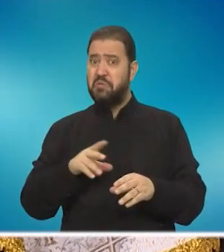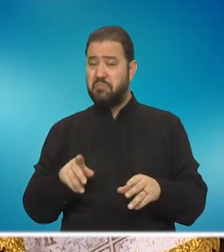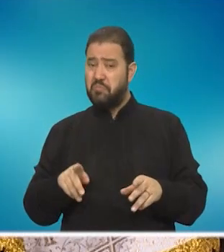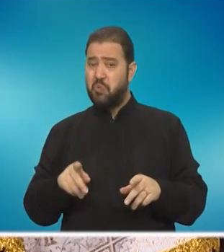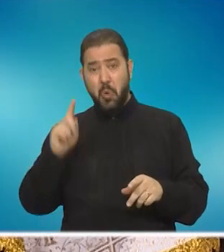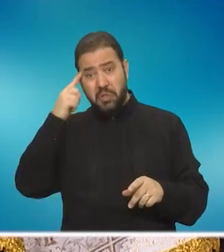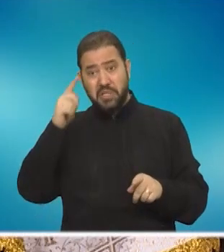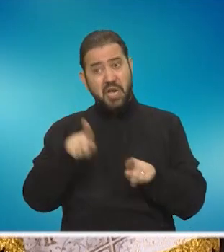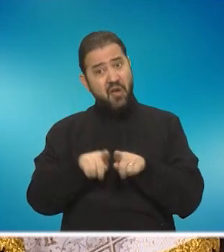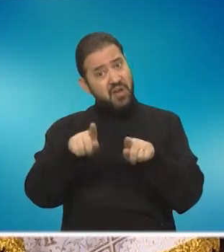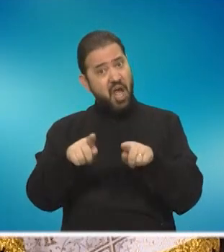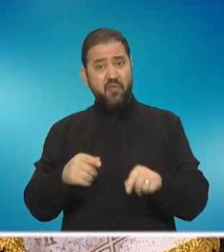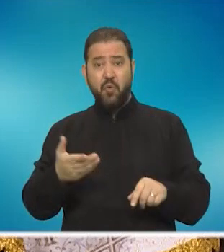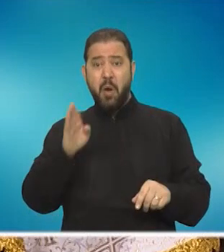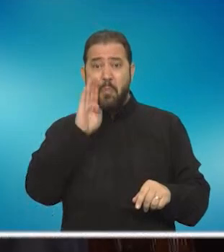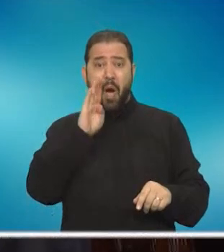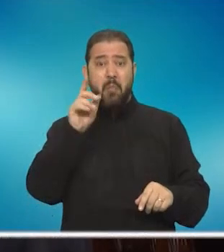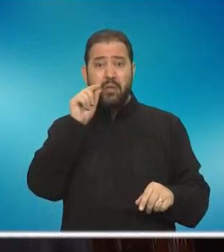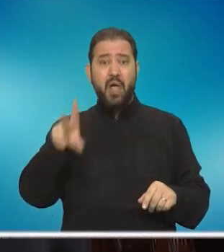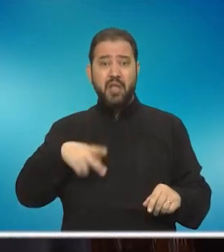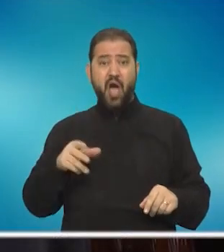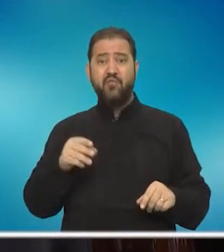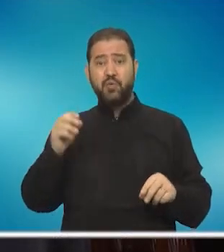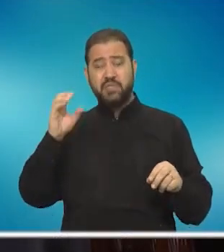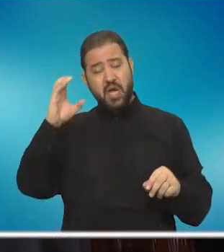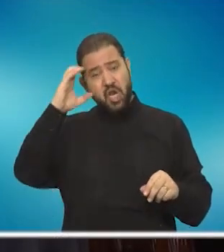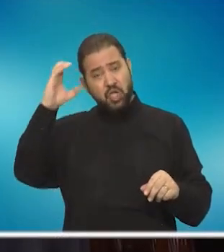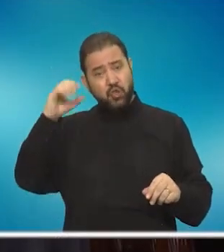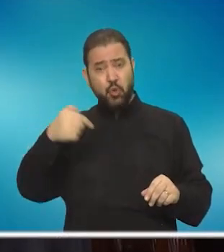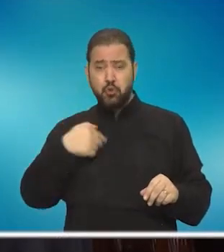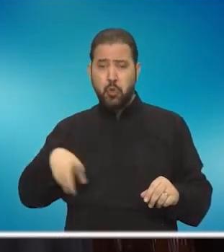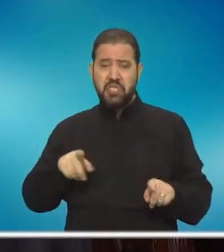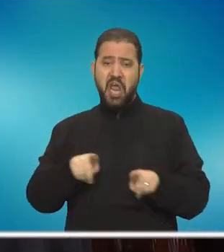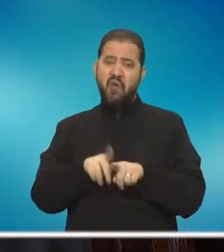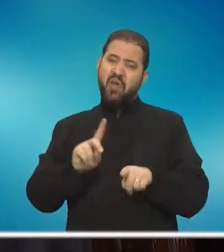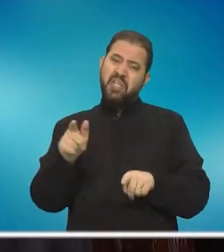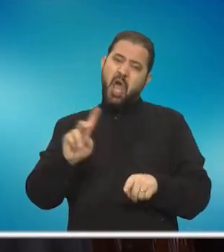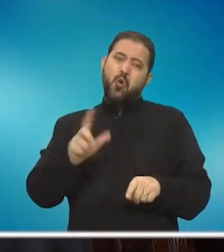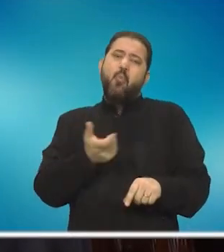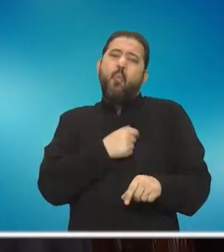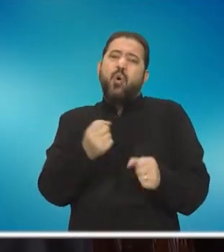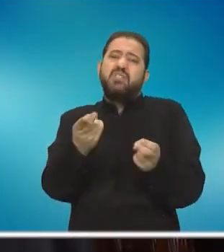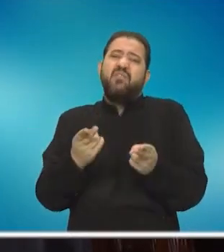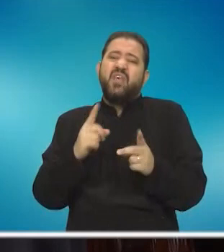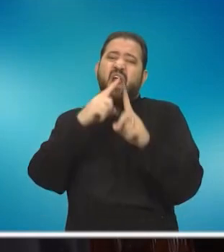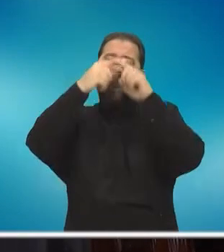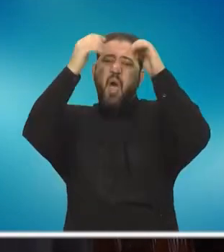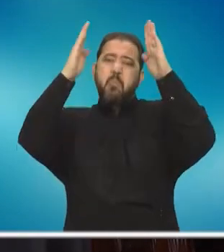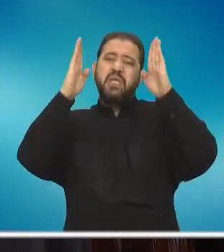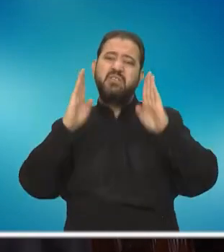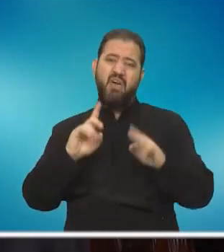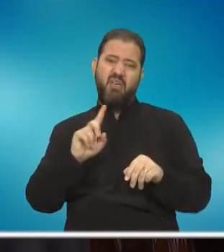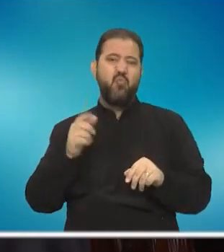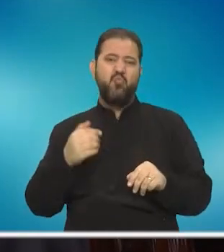creștină și eu sunt creștin, părinții mei au fost, e o adevărată pledoarie de a explica apartenența